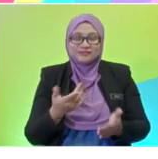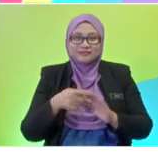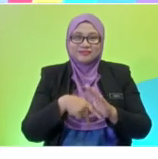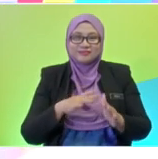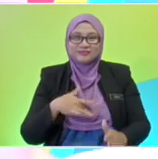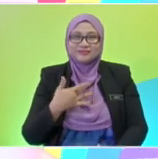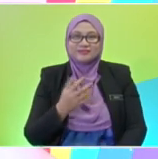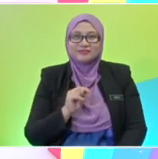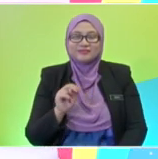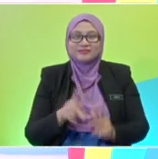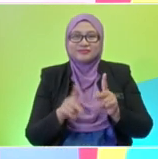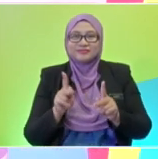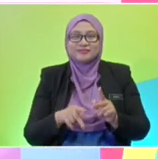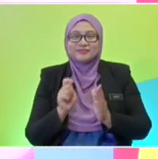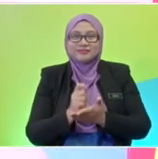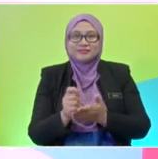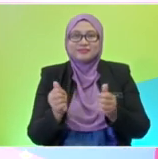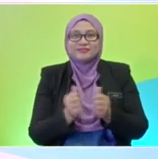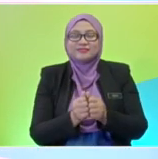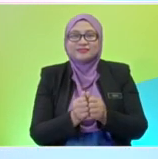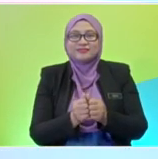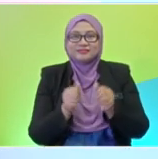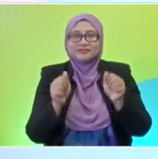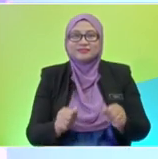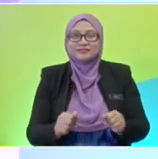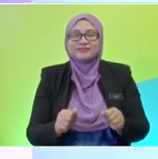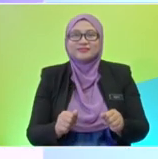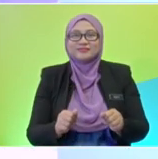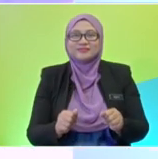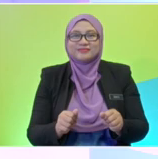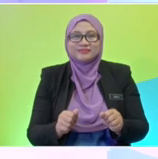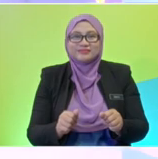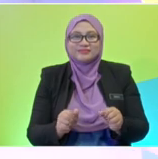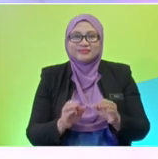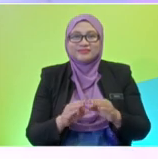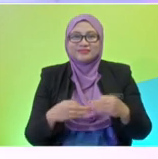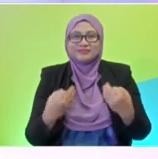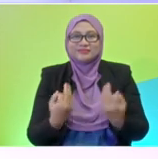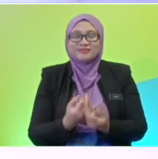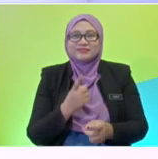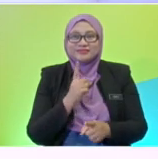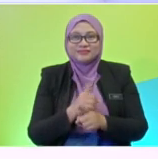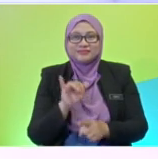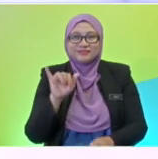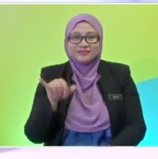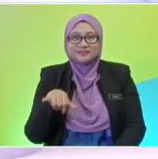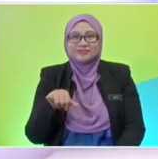bersama ahli keluarga ada lagi kita rasanya tidak akan merasa bangga Oke kita coba tengok Iya betul